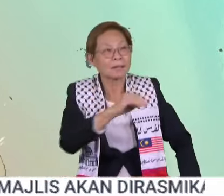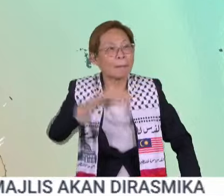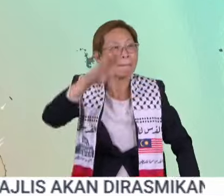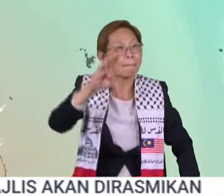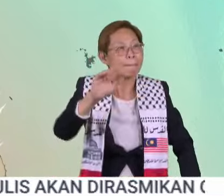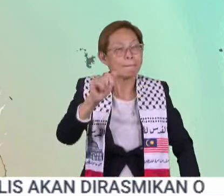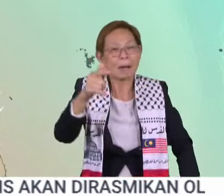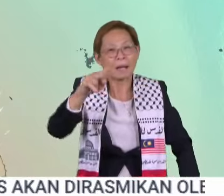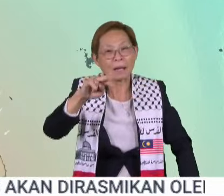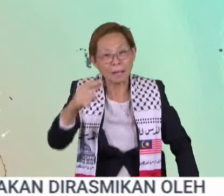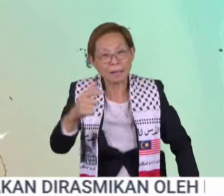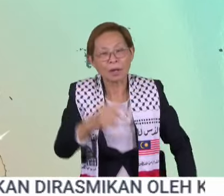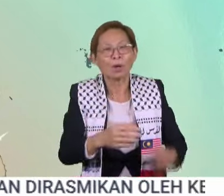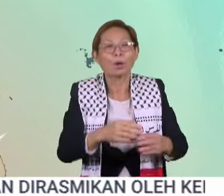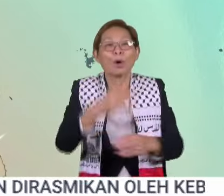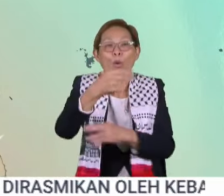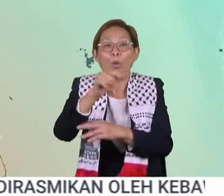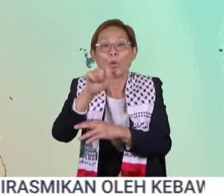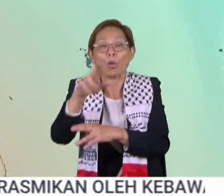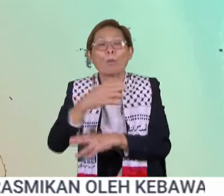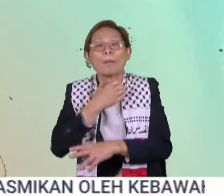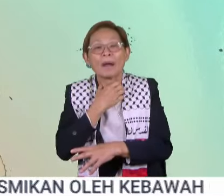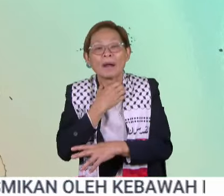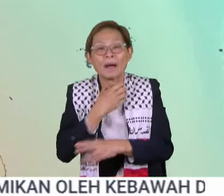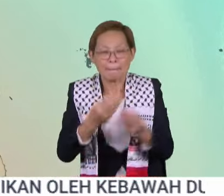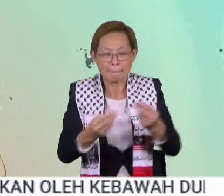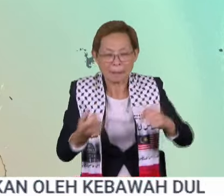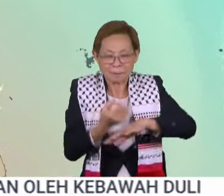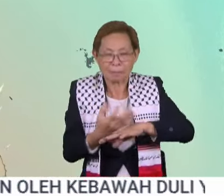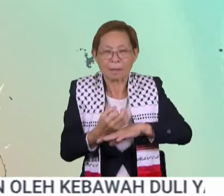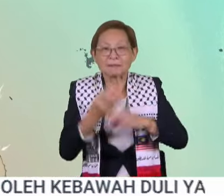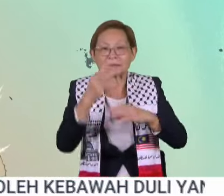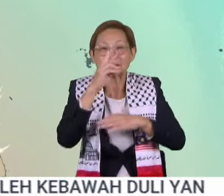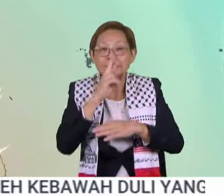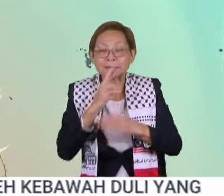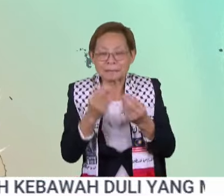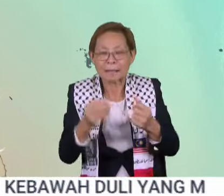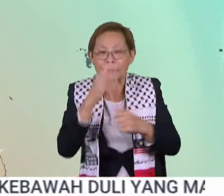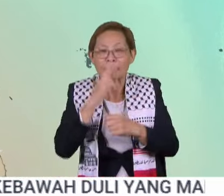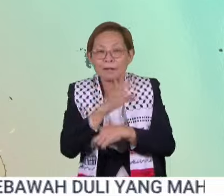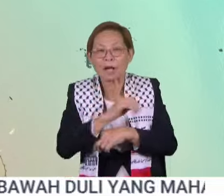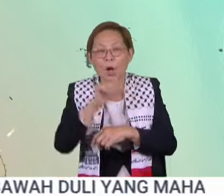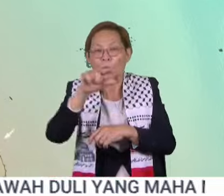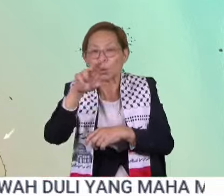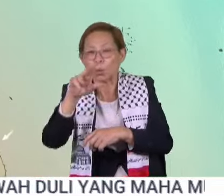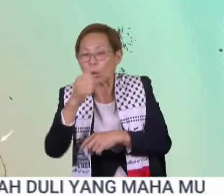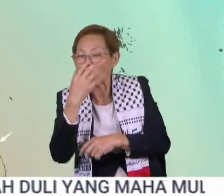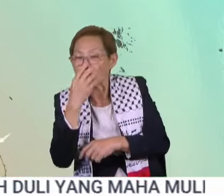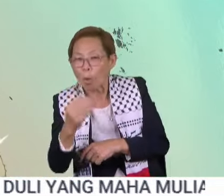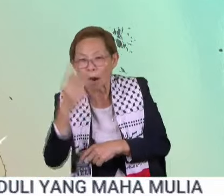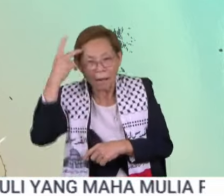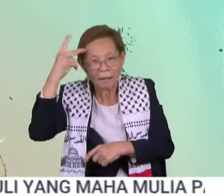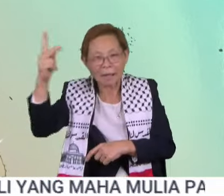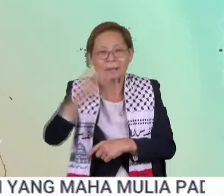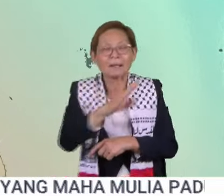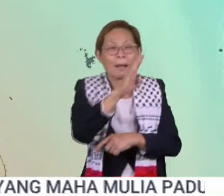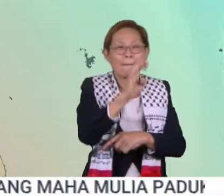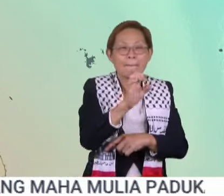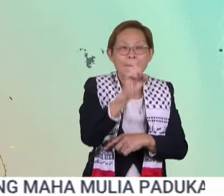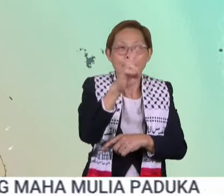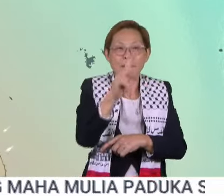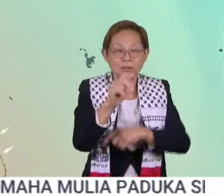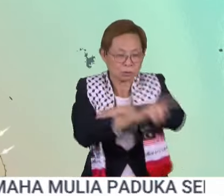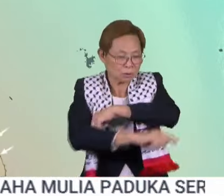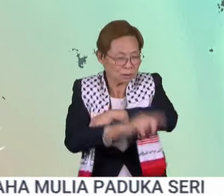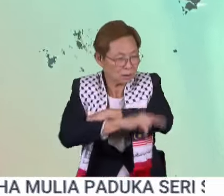Hulu Perak, Pasir Mas, Tanah Merah, Kuala Krai dan juga Gua Musang di negeri Kelantan serta Besut di negeri